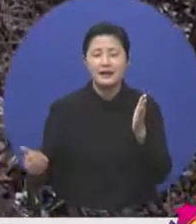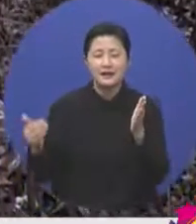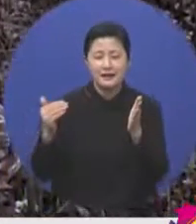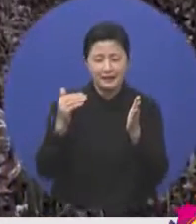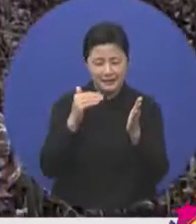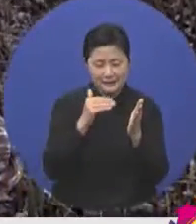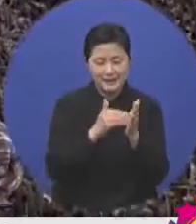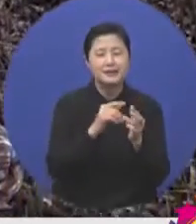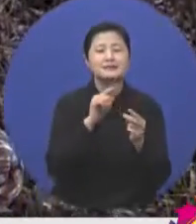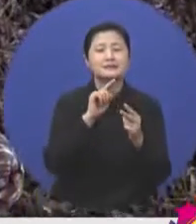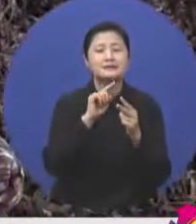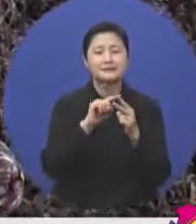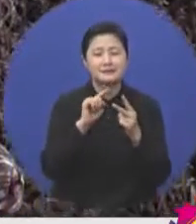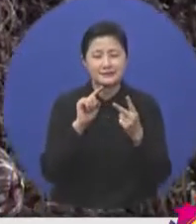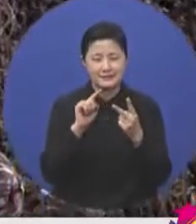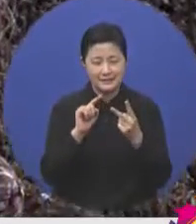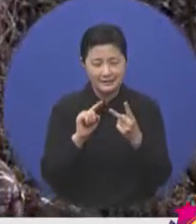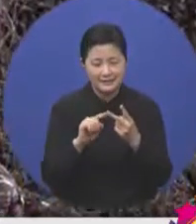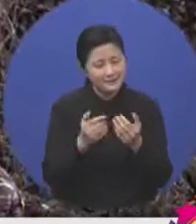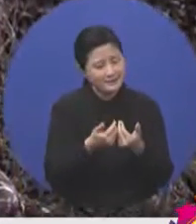언제까지나